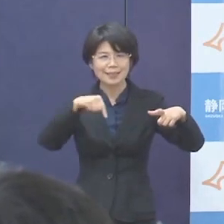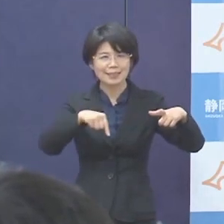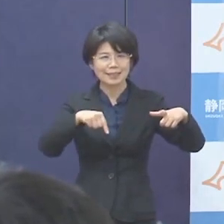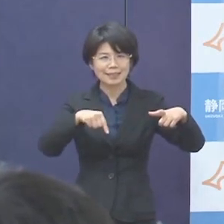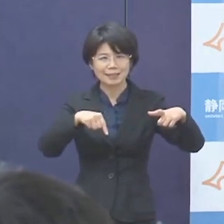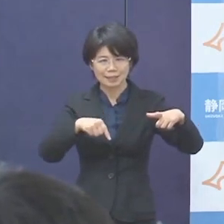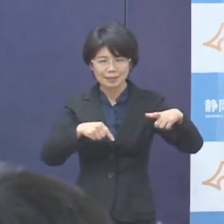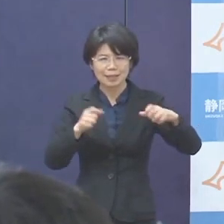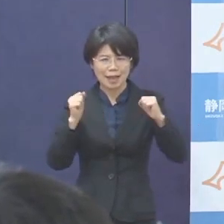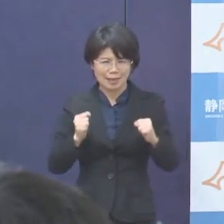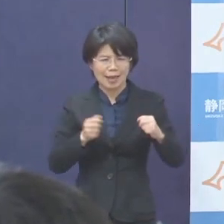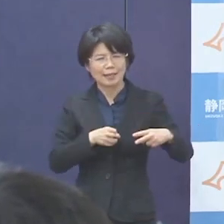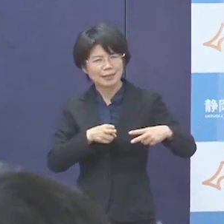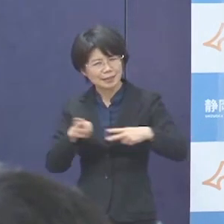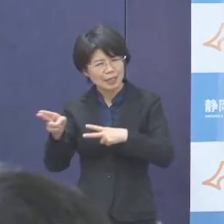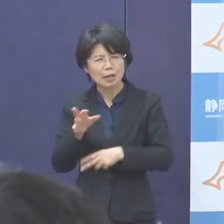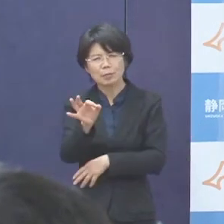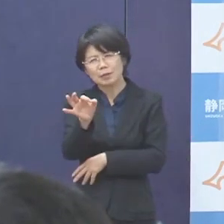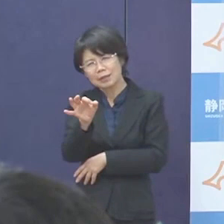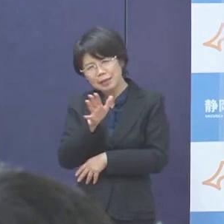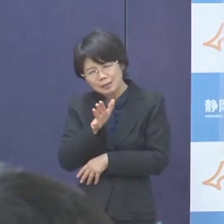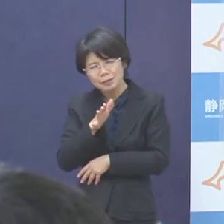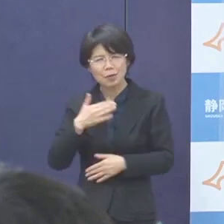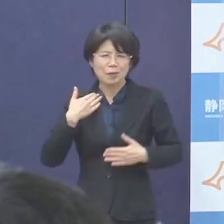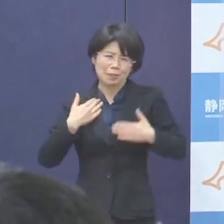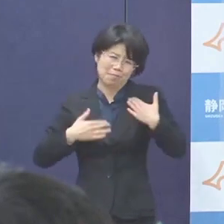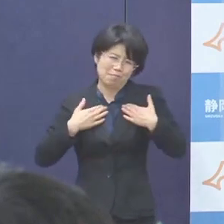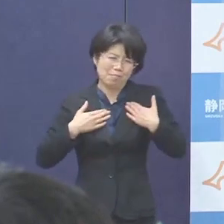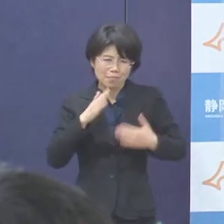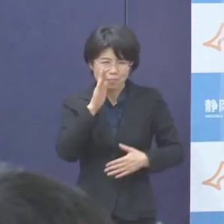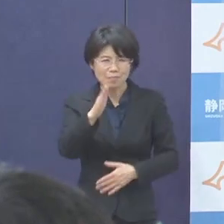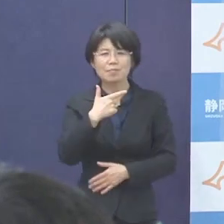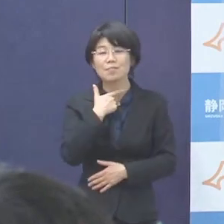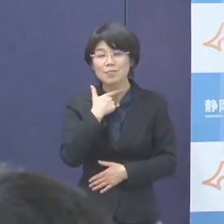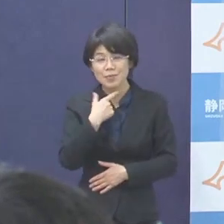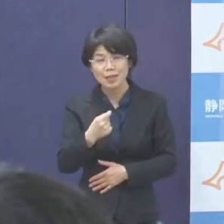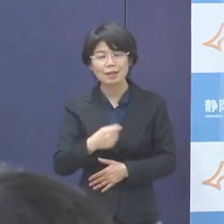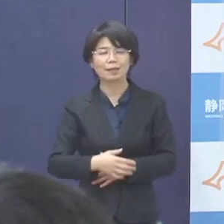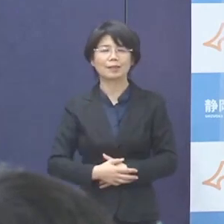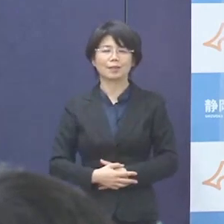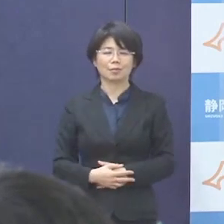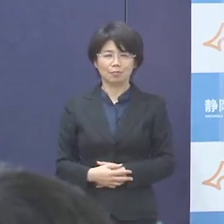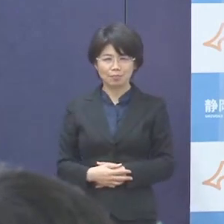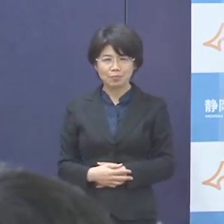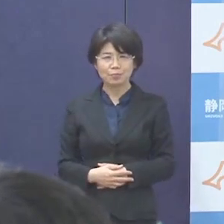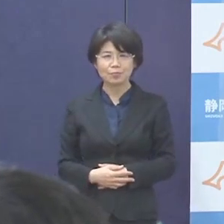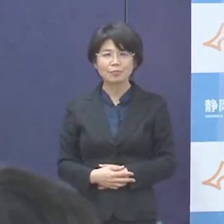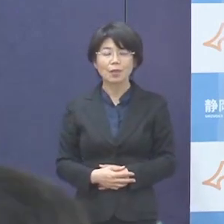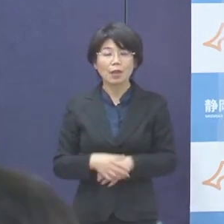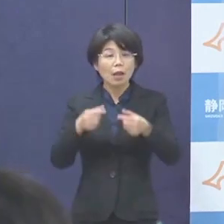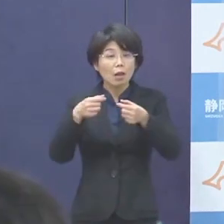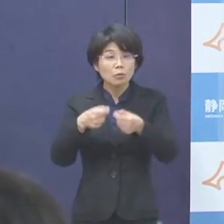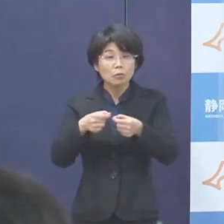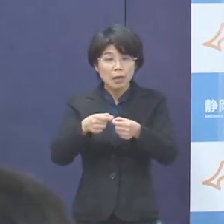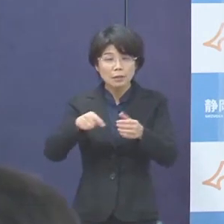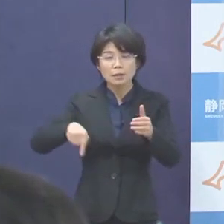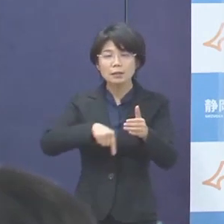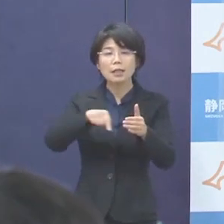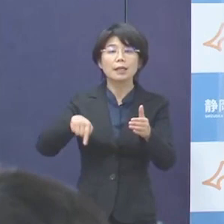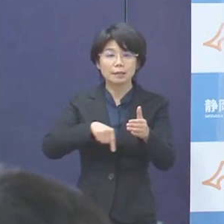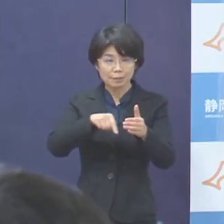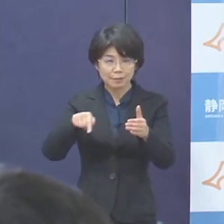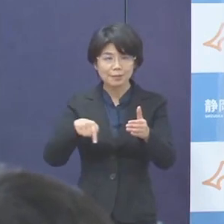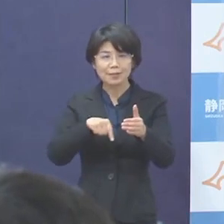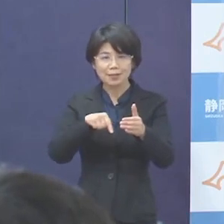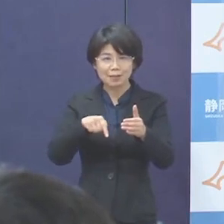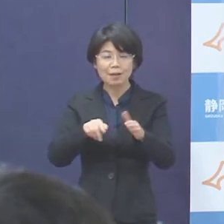クトを活用していただいてお楽しみいただければと存じます。より詳しいですね、ことにつきましては